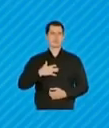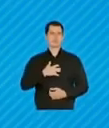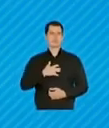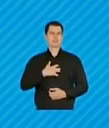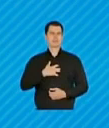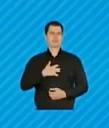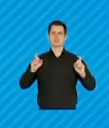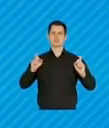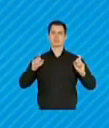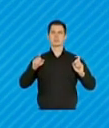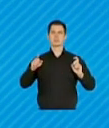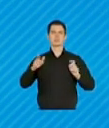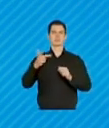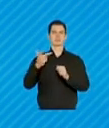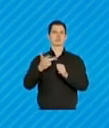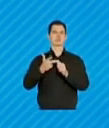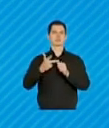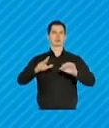I widzimy, że